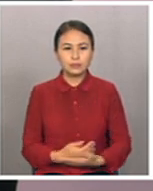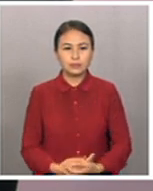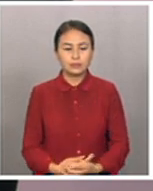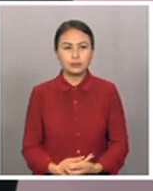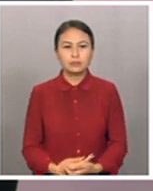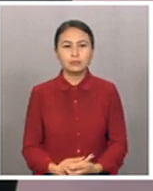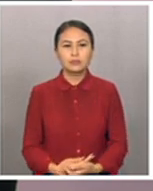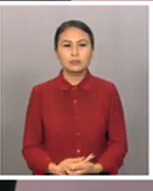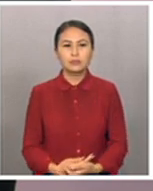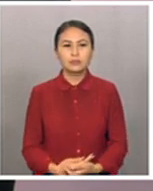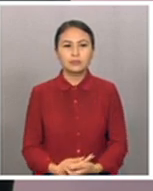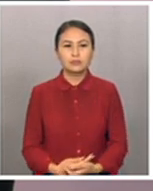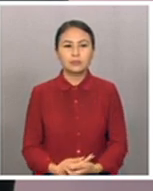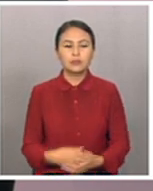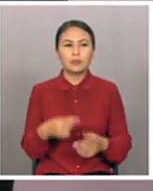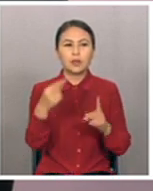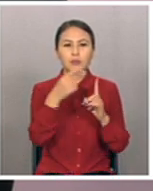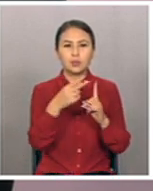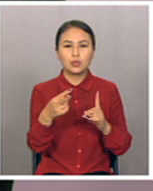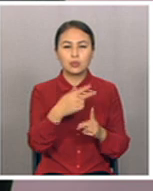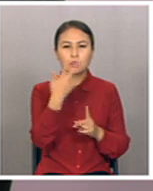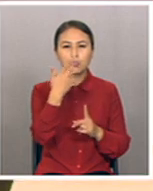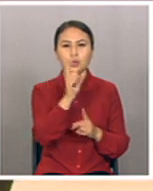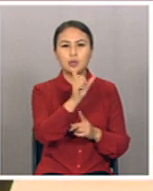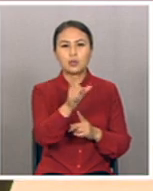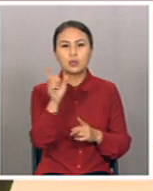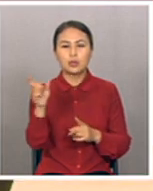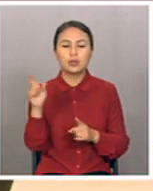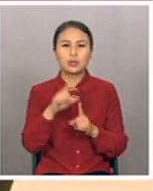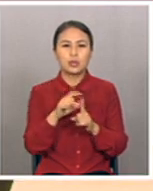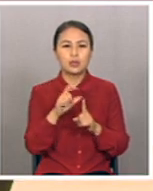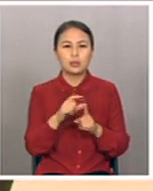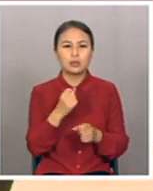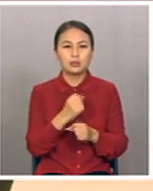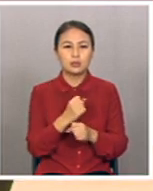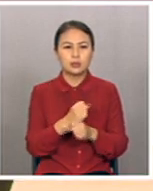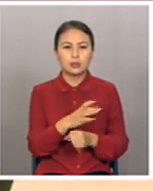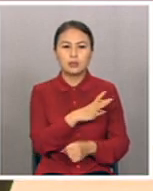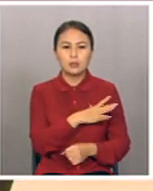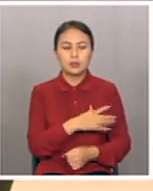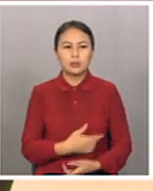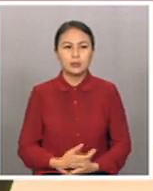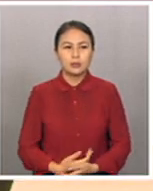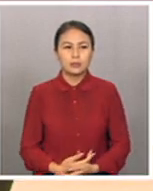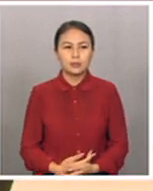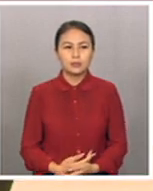Дұрыс айтасыңдар, сөйлем үш сөзден құралған екен.